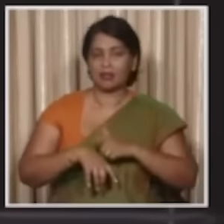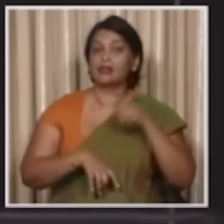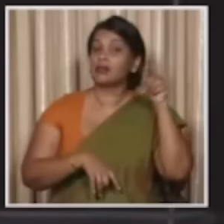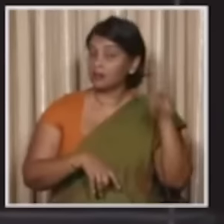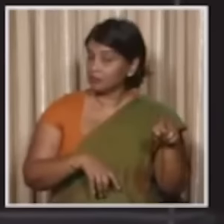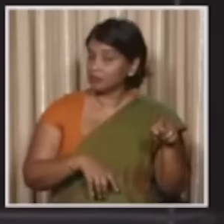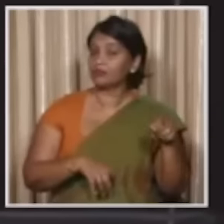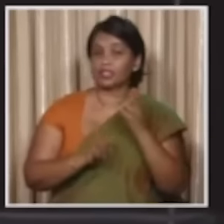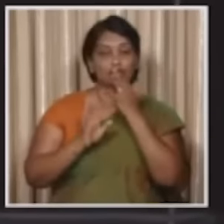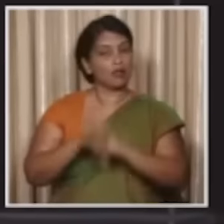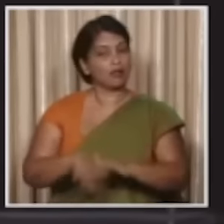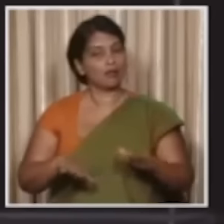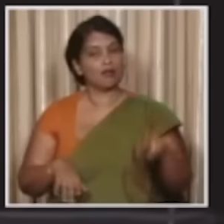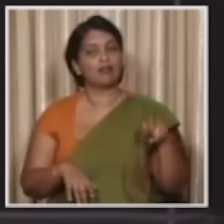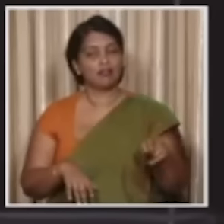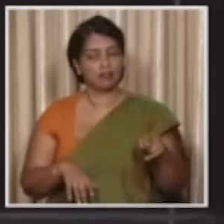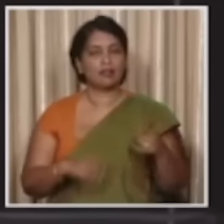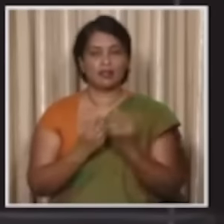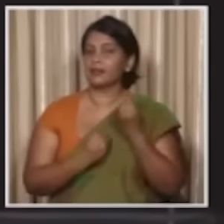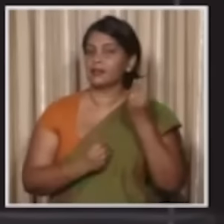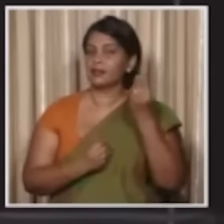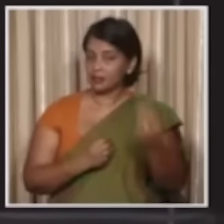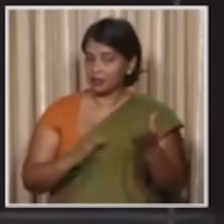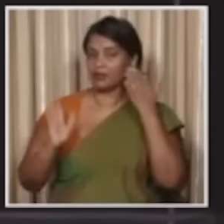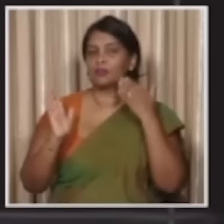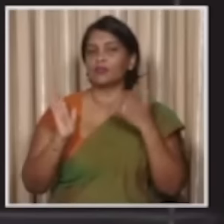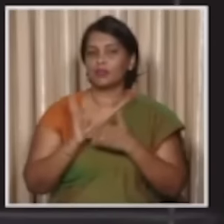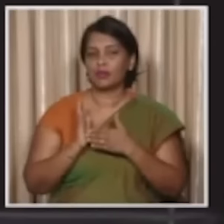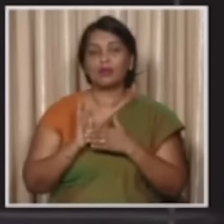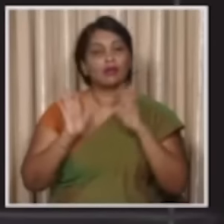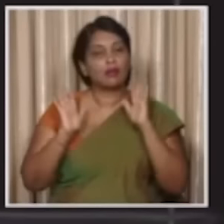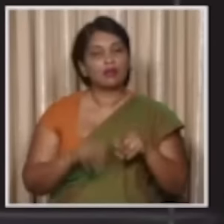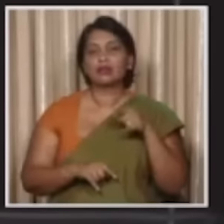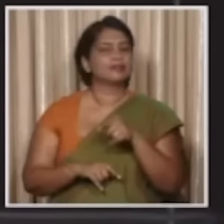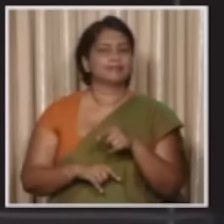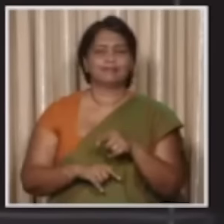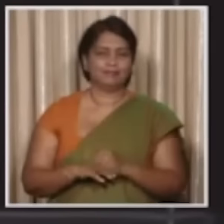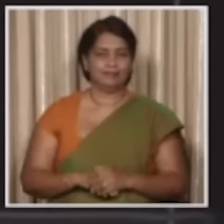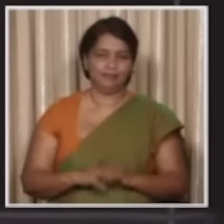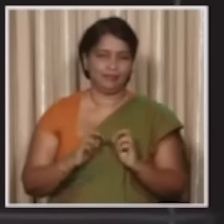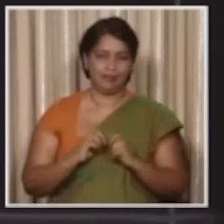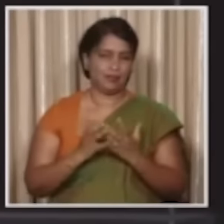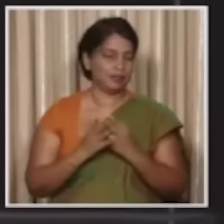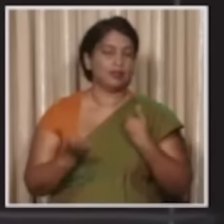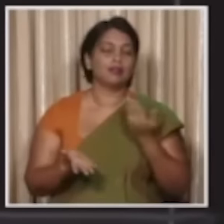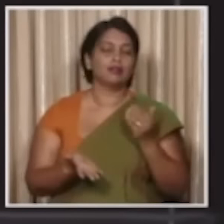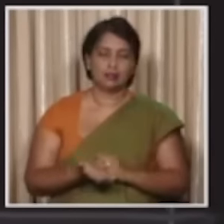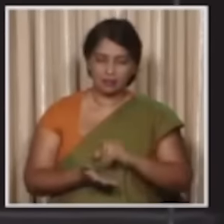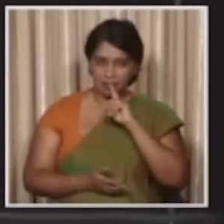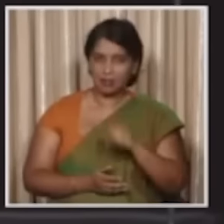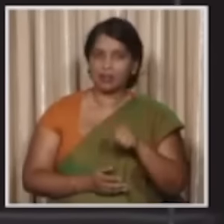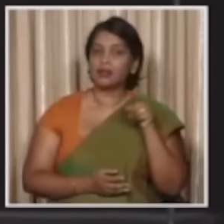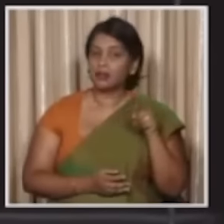එතුමා පාසල් දරුවන්ට මේක ලබා දීම ගැන. නමුත් ඒක නෙවෙයි මේ ප්‍රශ්නෙට විසඳුම කියලා නැවත කියනවා.